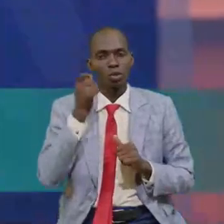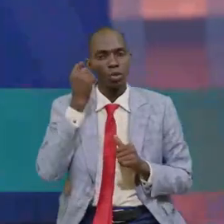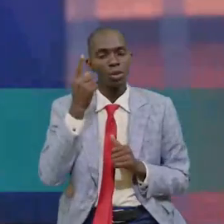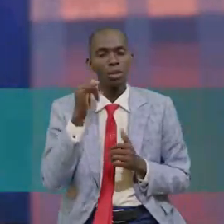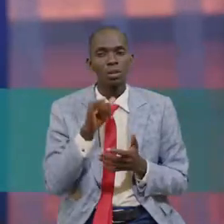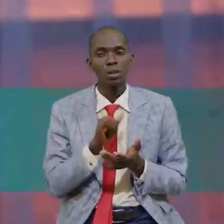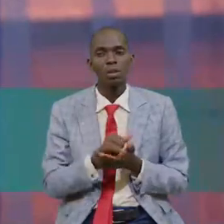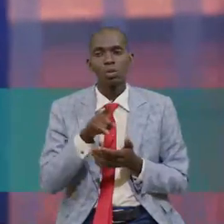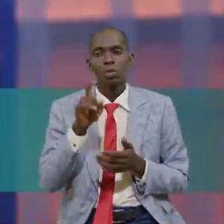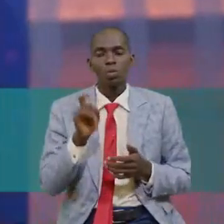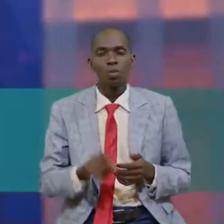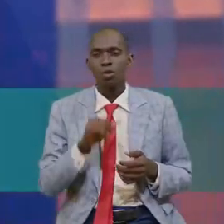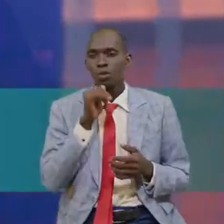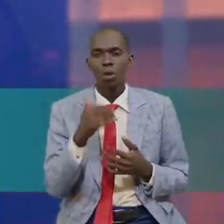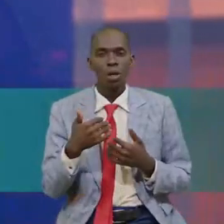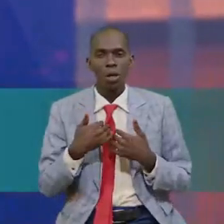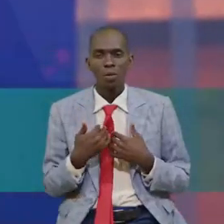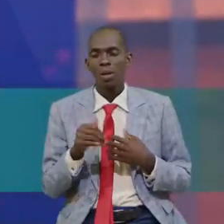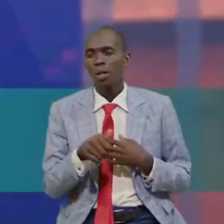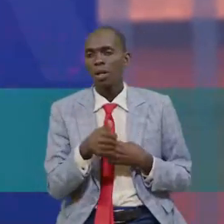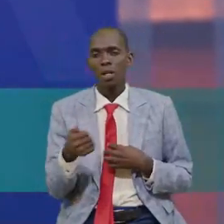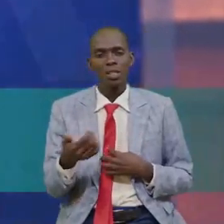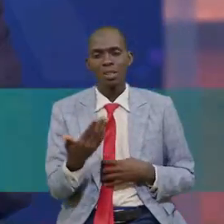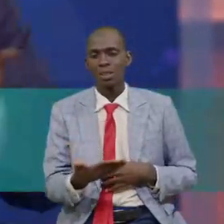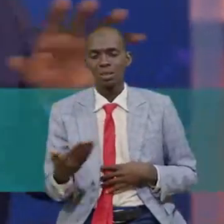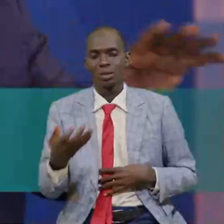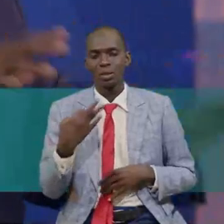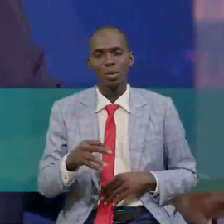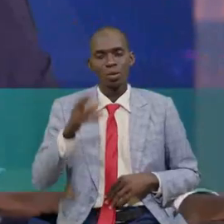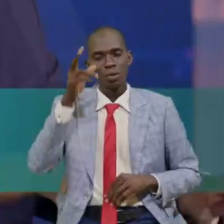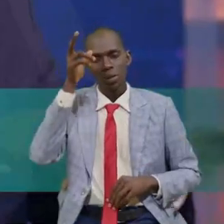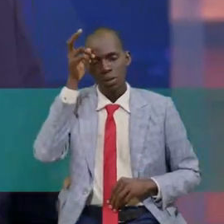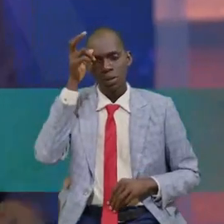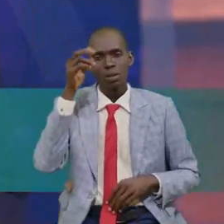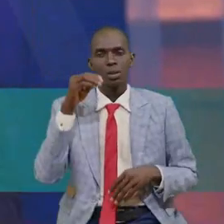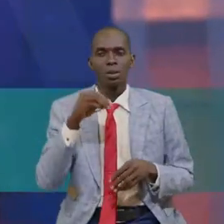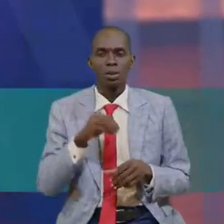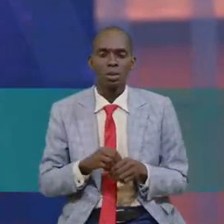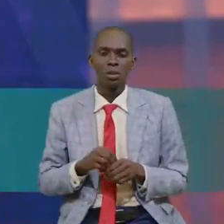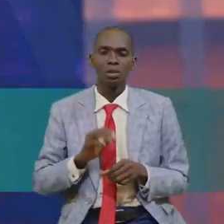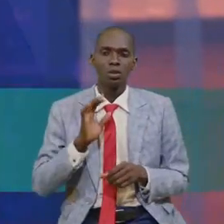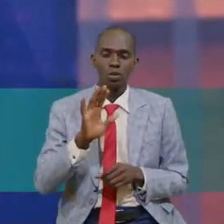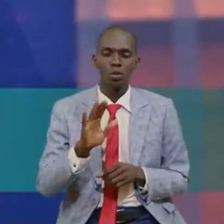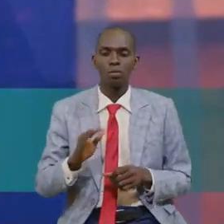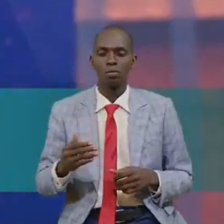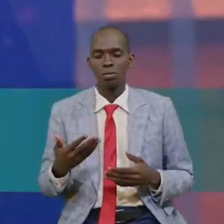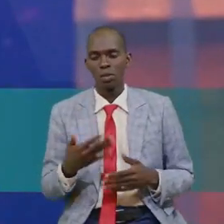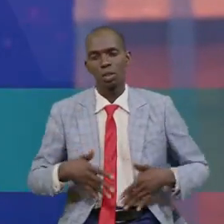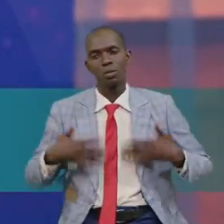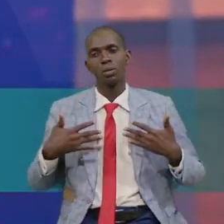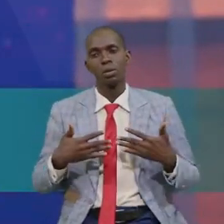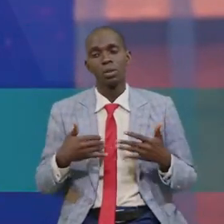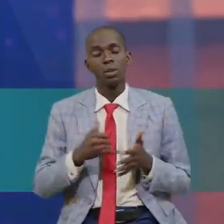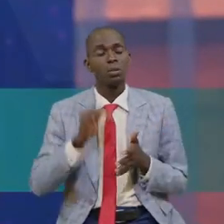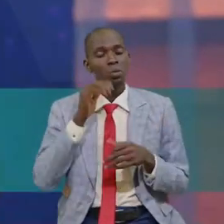comprenez que vous ne devez pas avoir de bien de Satan dans vos bagages. Ça va